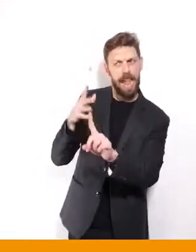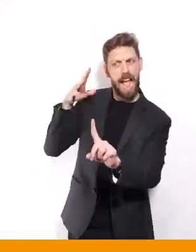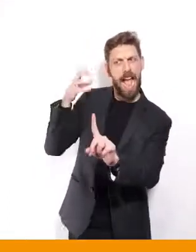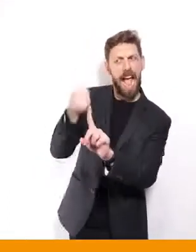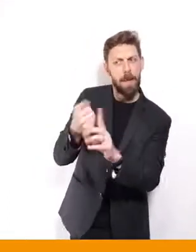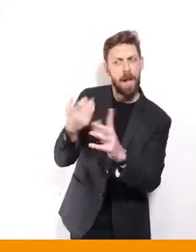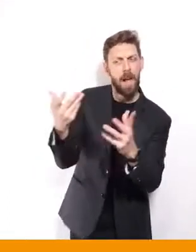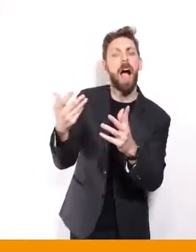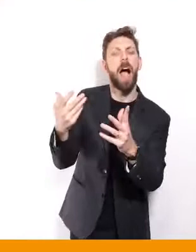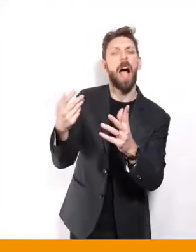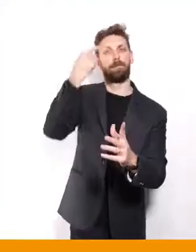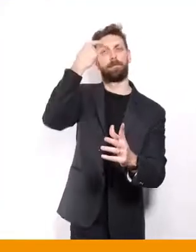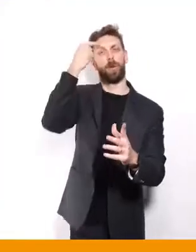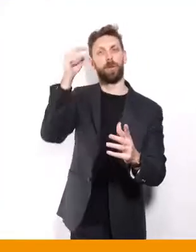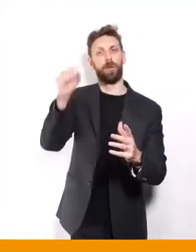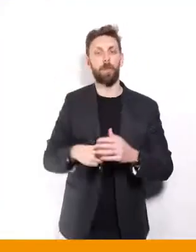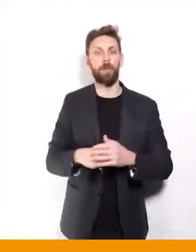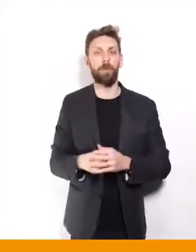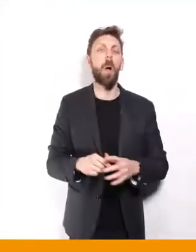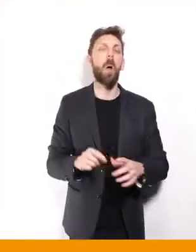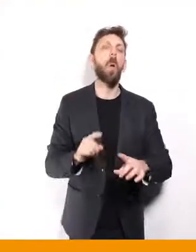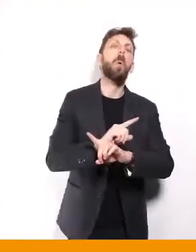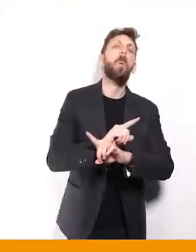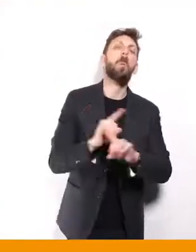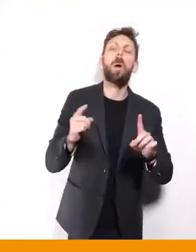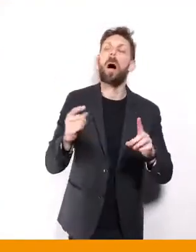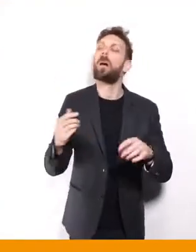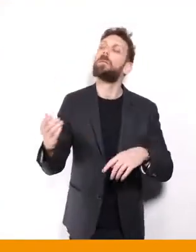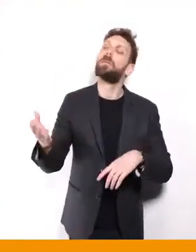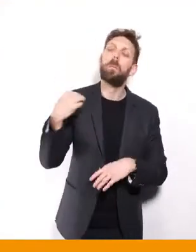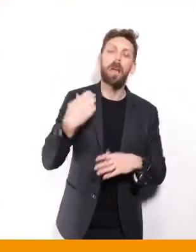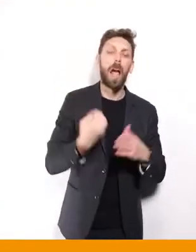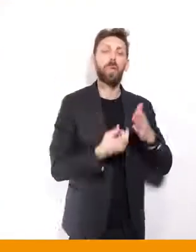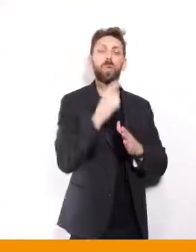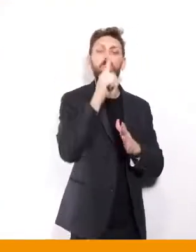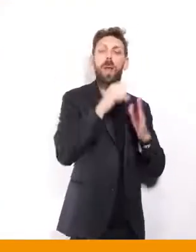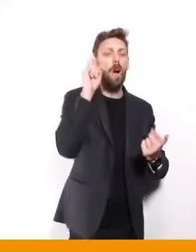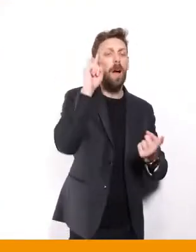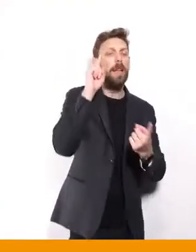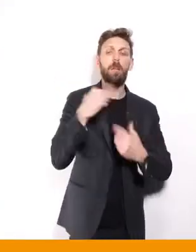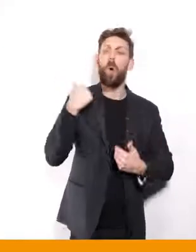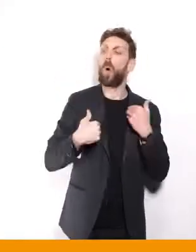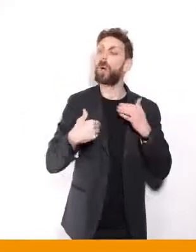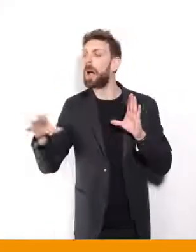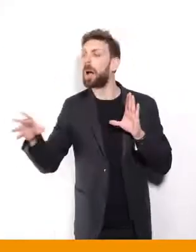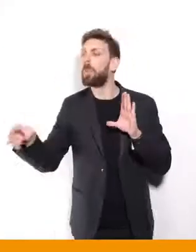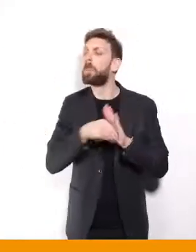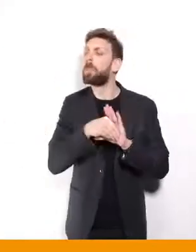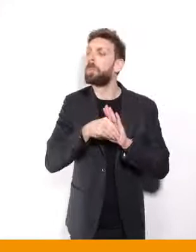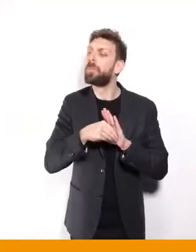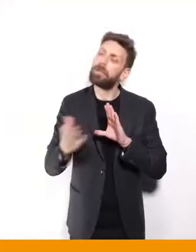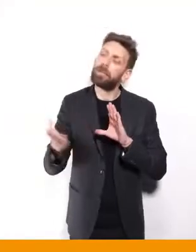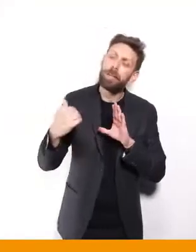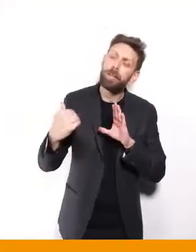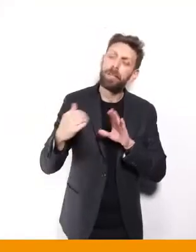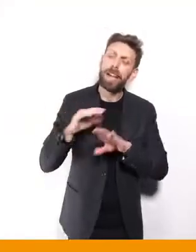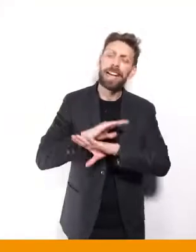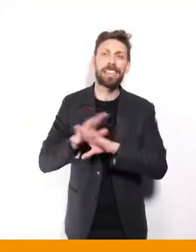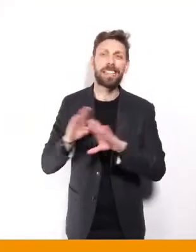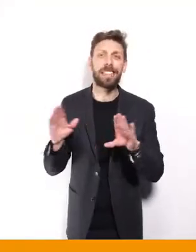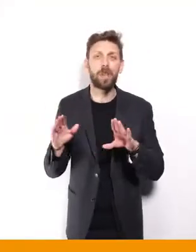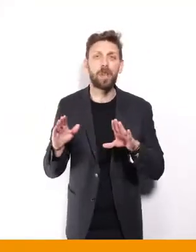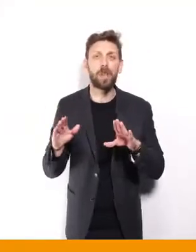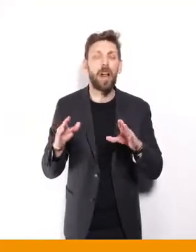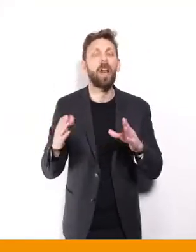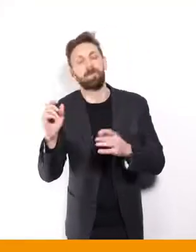forcément on vous associe sur la nouvelle loi sur le handicap. Parce que ça, au fond, on se trompe. Enfin, c'est essentiel de le faire